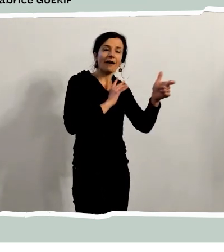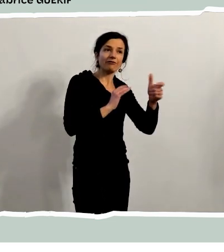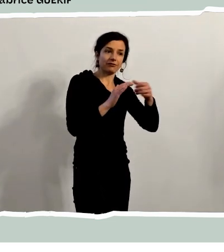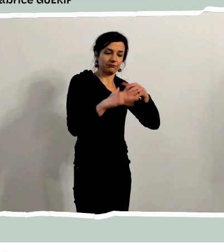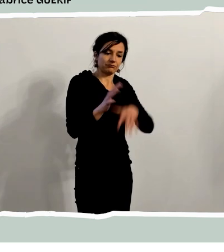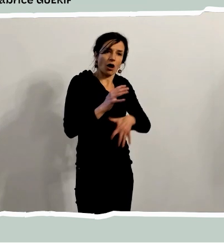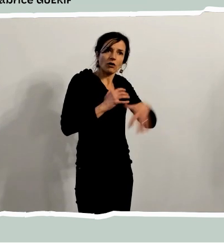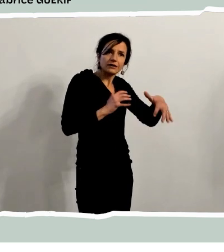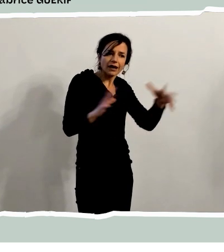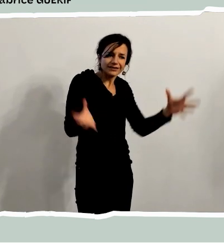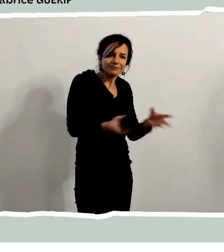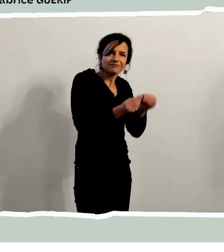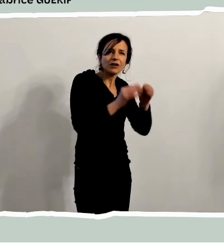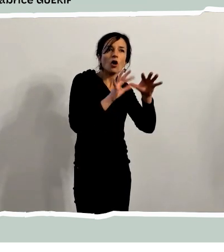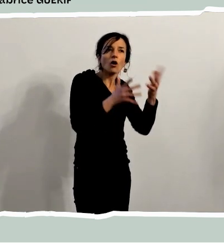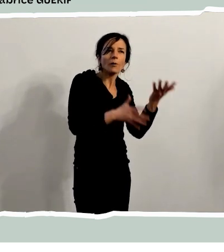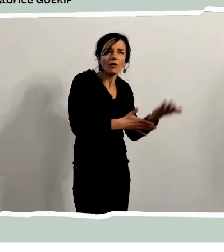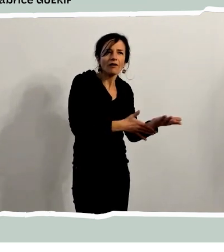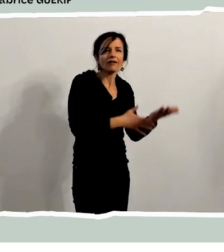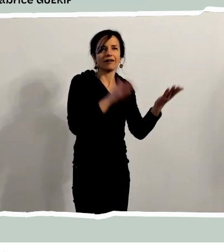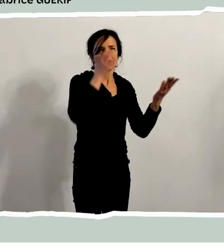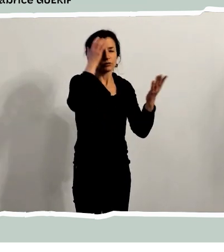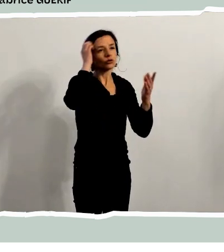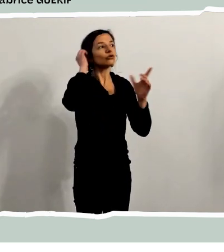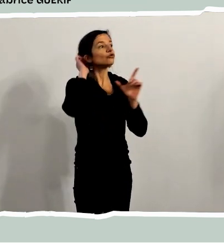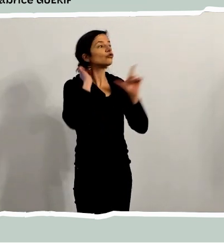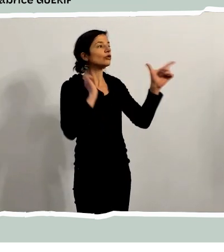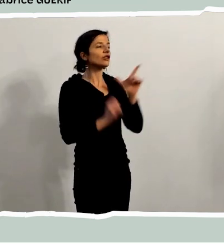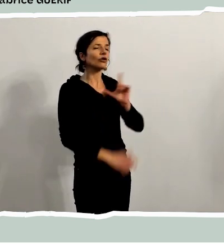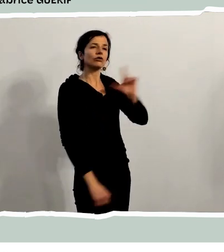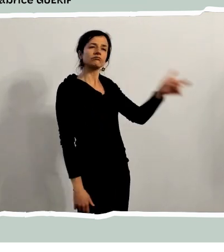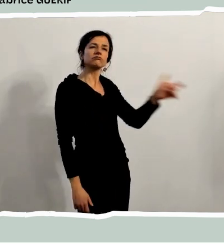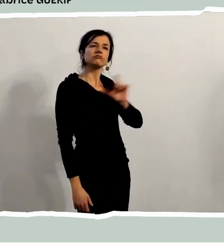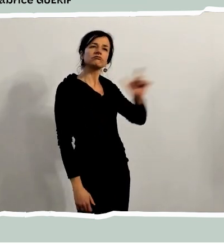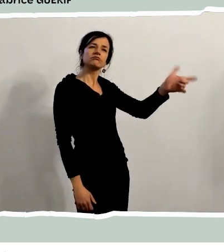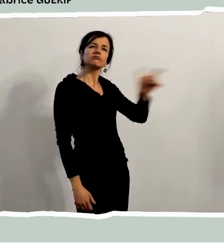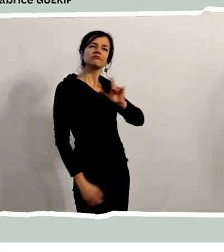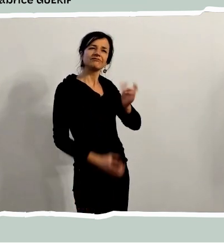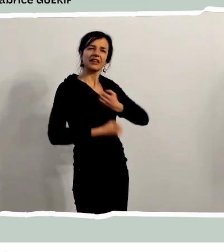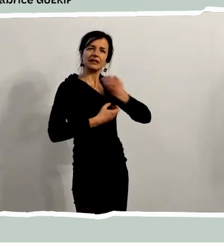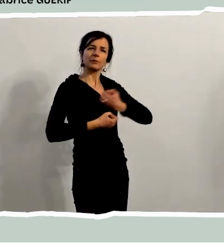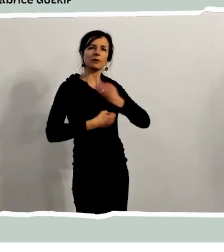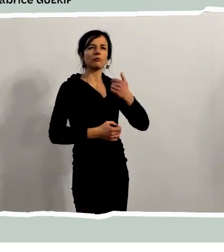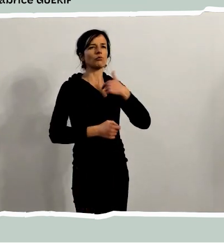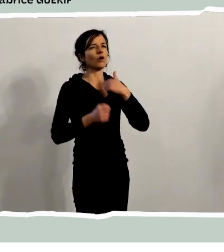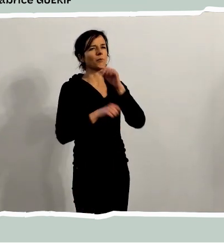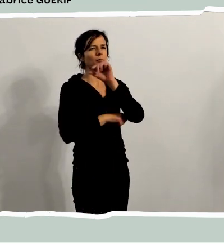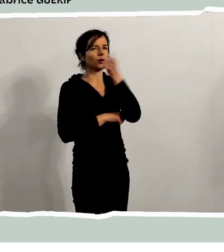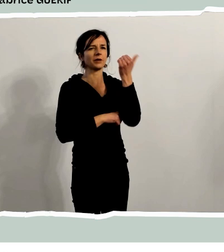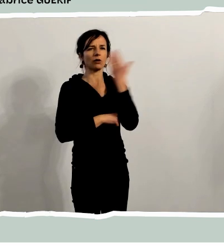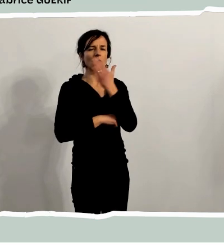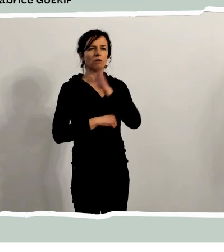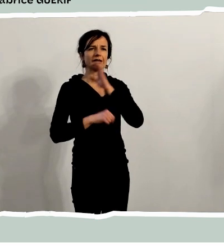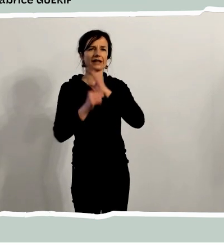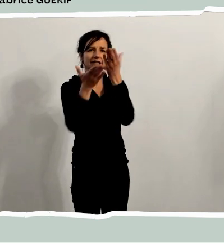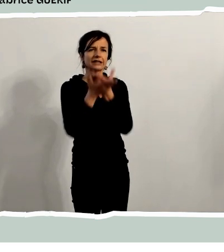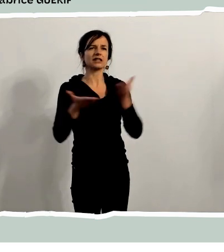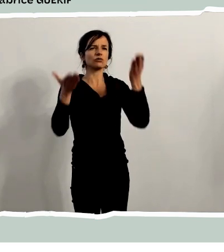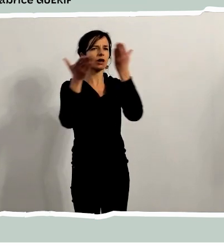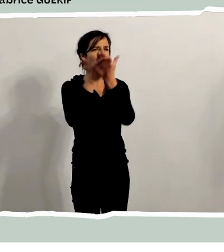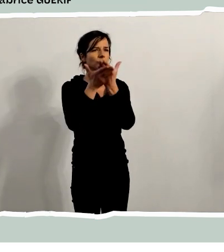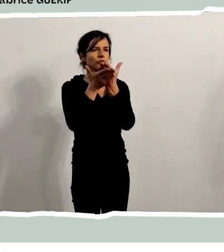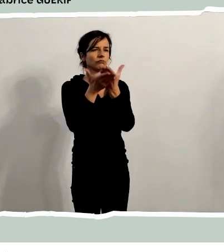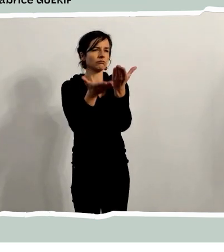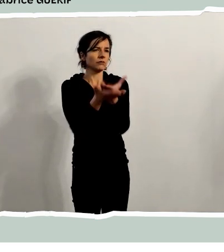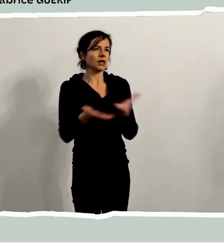allons nous passer la parole successivement. En quelques mots d'introduction, je vais essayer de planter le décor par rapport à